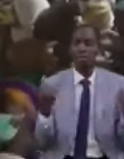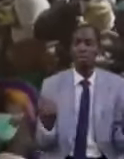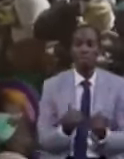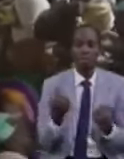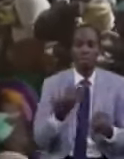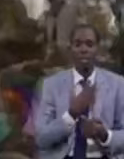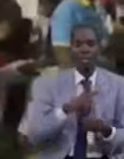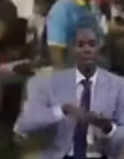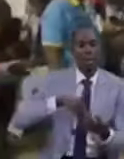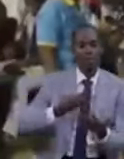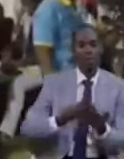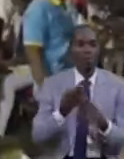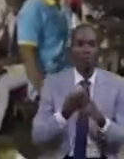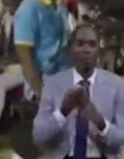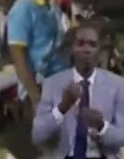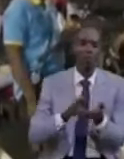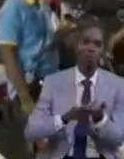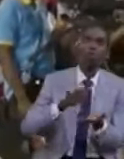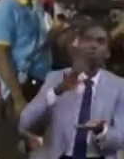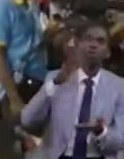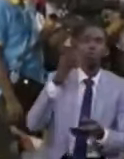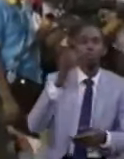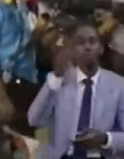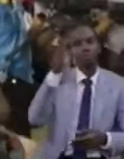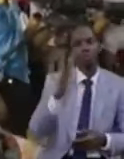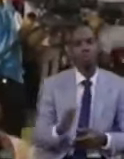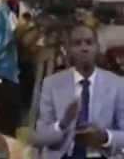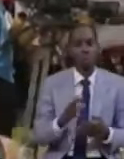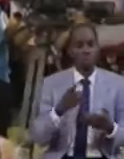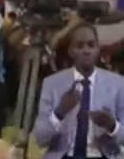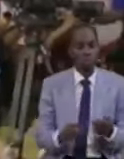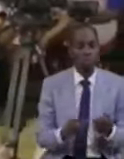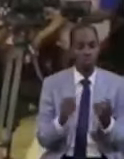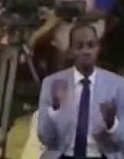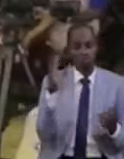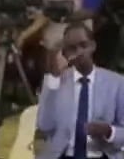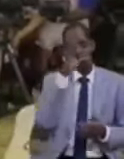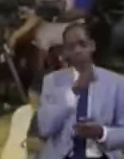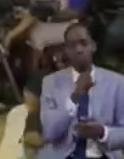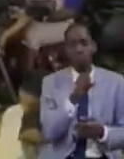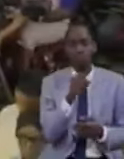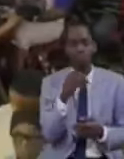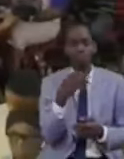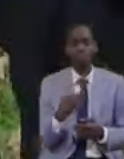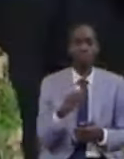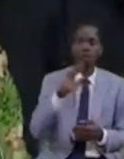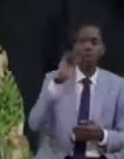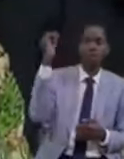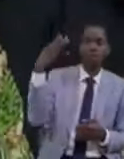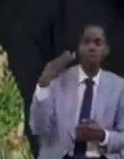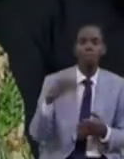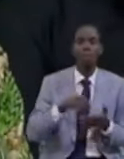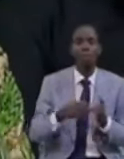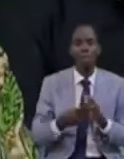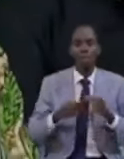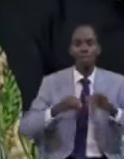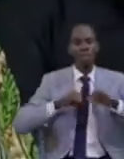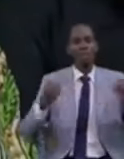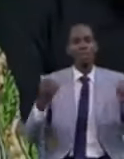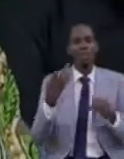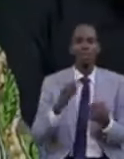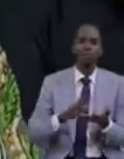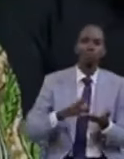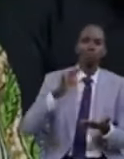de Dieu l'absence de la grâce veut veut dire qu'il a le